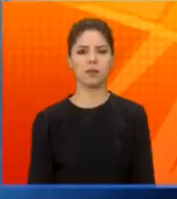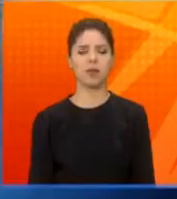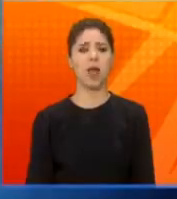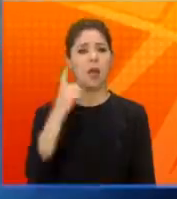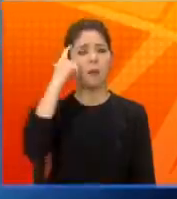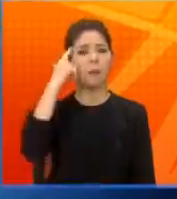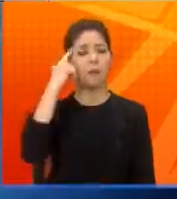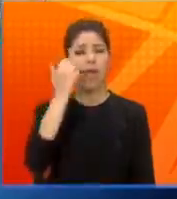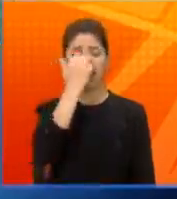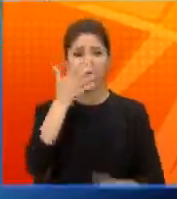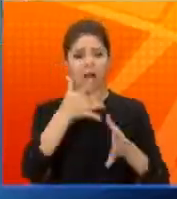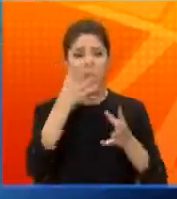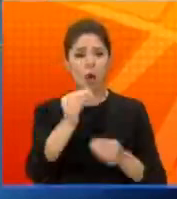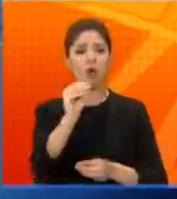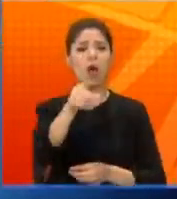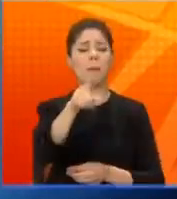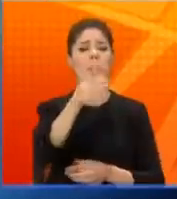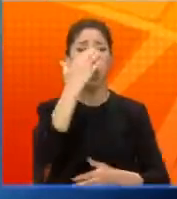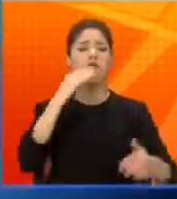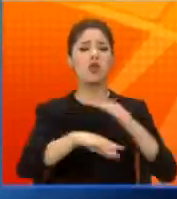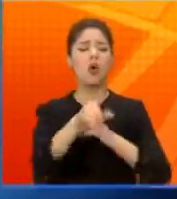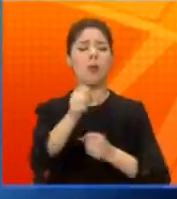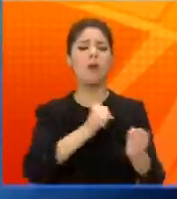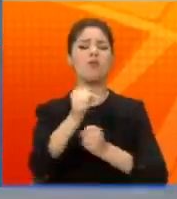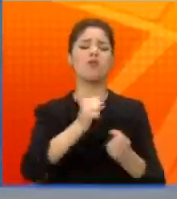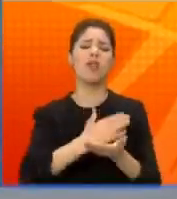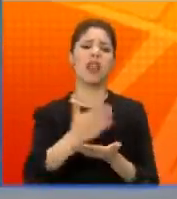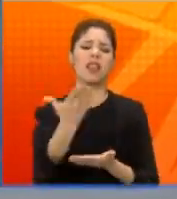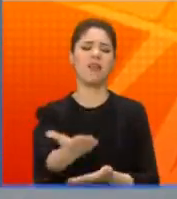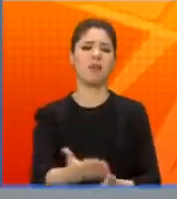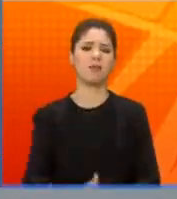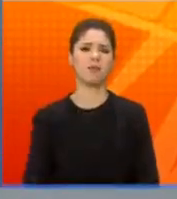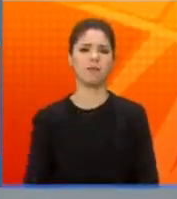Beyin kanaması geçiren erkek bebek yoğun bakımda yaşam mücadelesi veriyor.